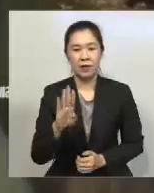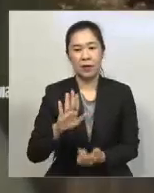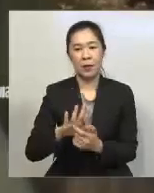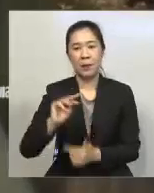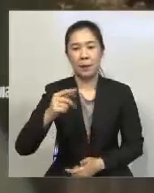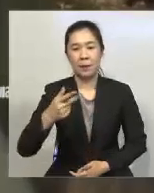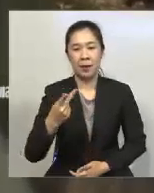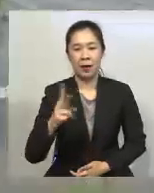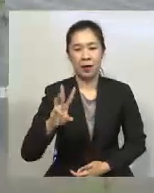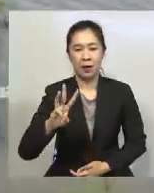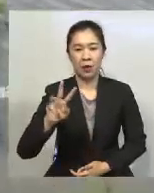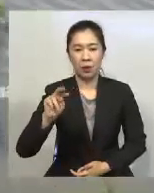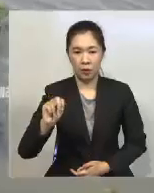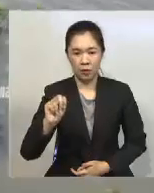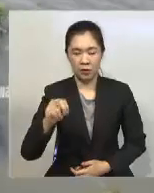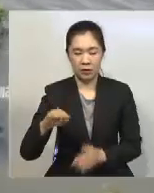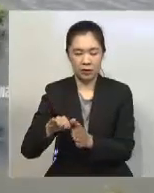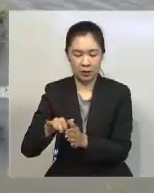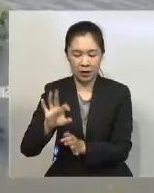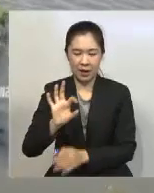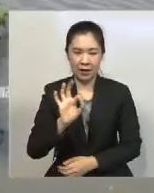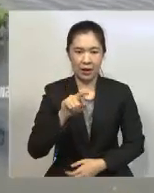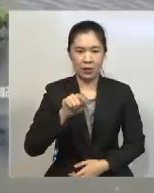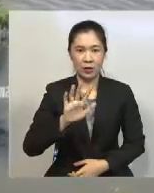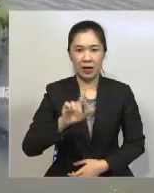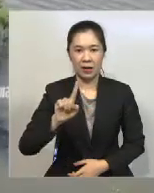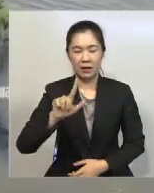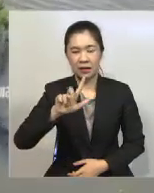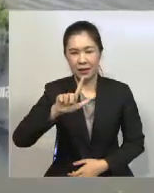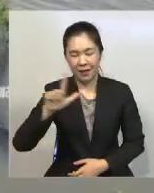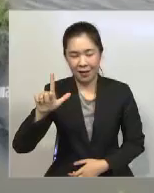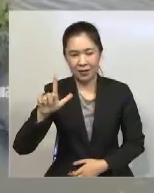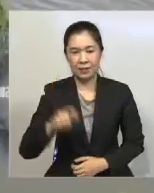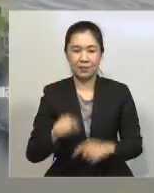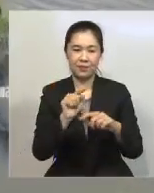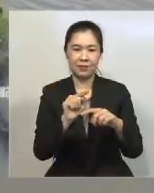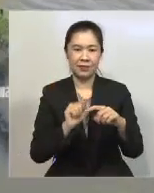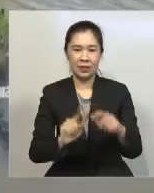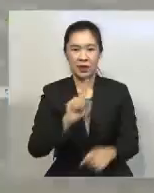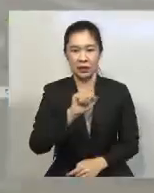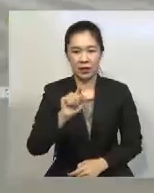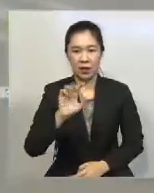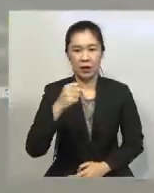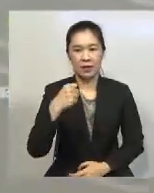รที่นั่นมีปริมาณน้ำในอ่างเก็บน้ำ 9.516 ล้านลูกบาศก์เมตรคิดเป็นร้อยละ